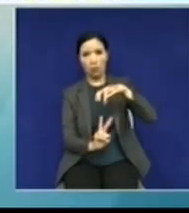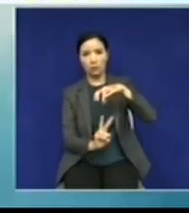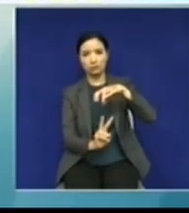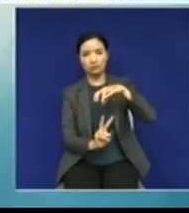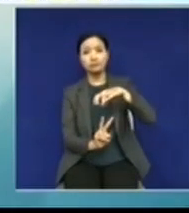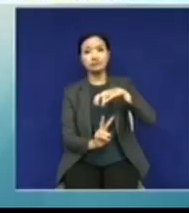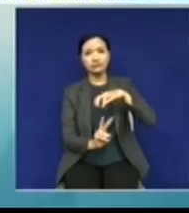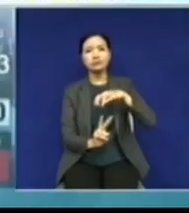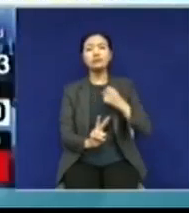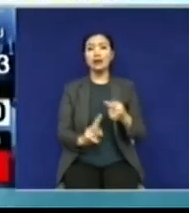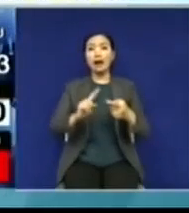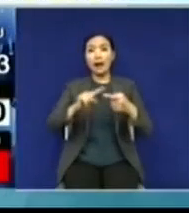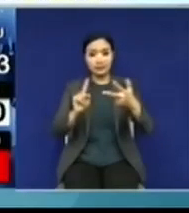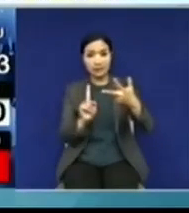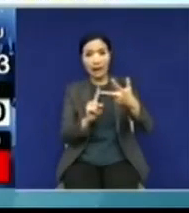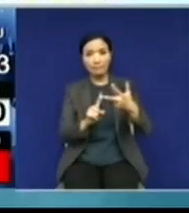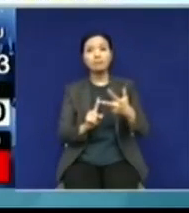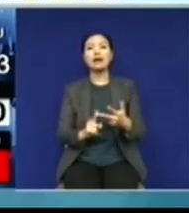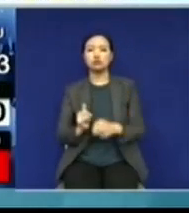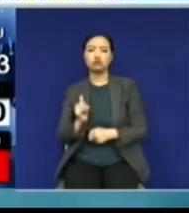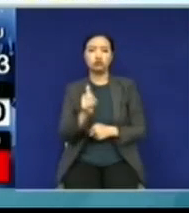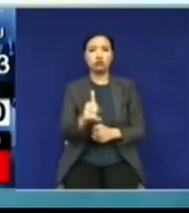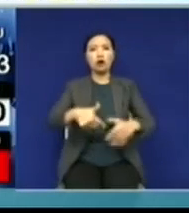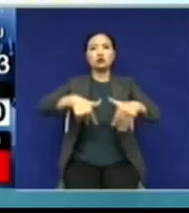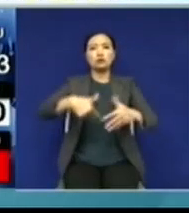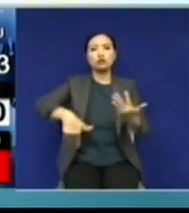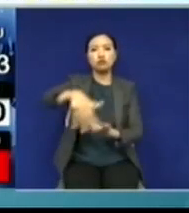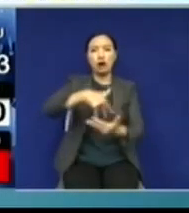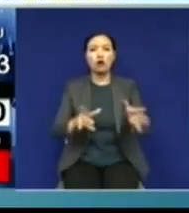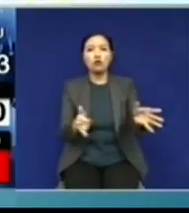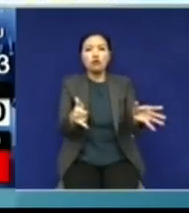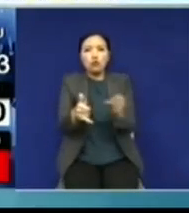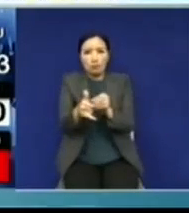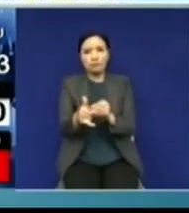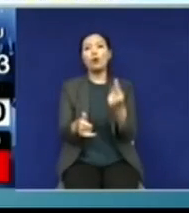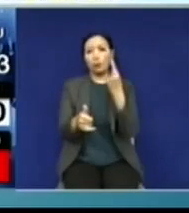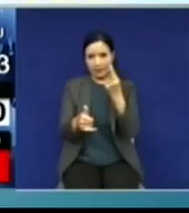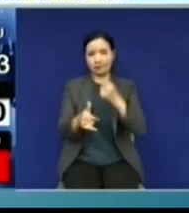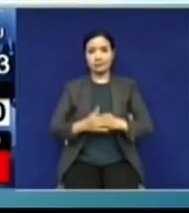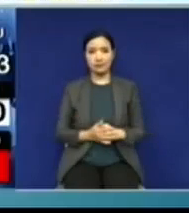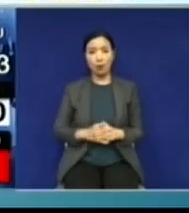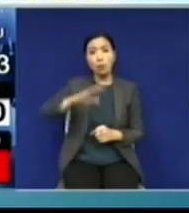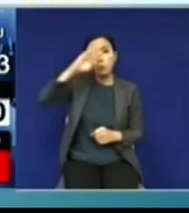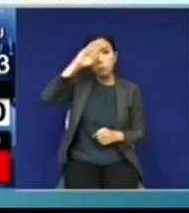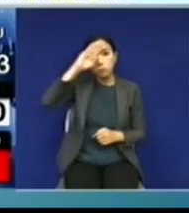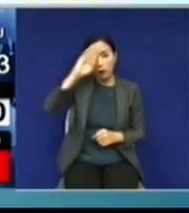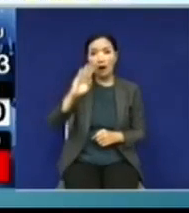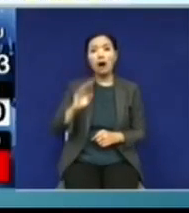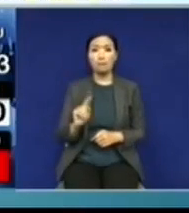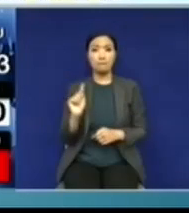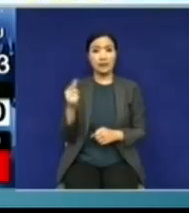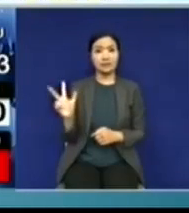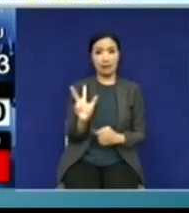และเป็นผู้ป่วยที่ไปสถานที่ชุมชน1รายค่ะสำหรับผู้ป่วยรายใหม่นะคะที่ไปสถานที่ชุมช